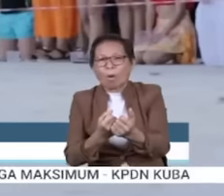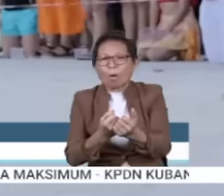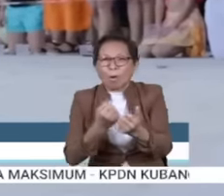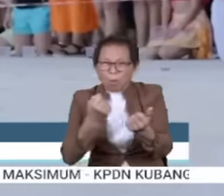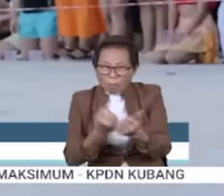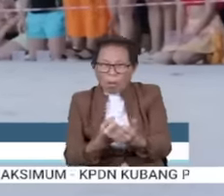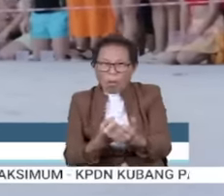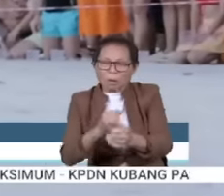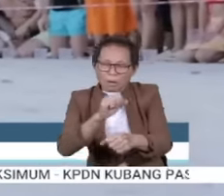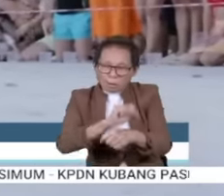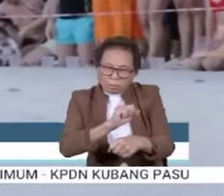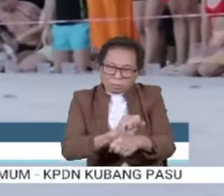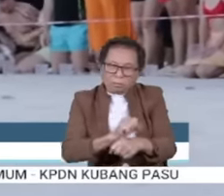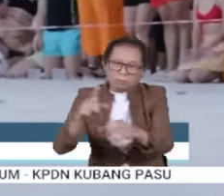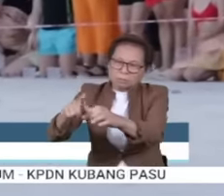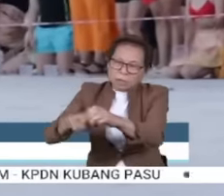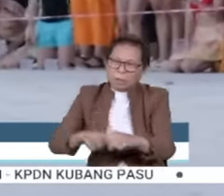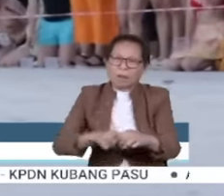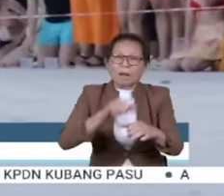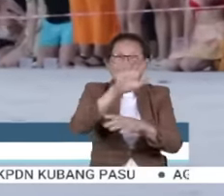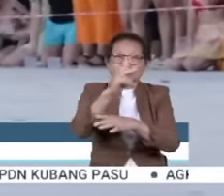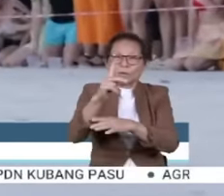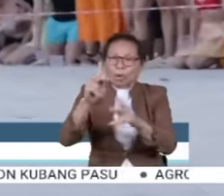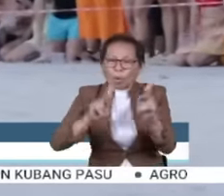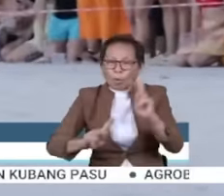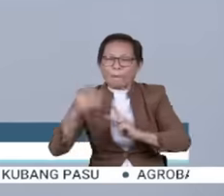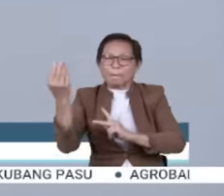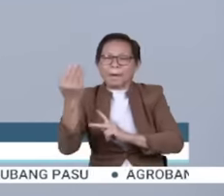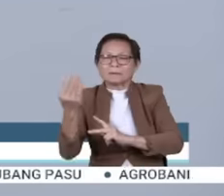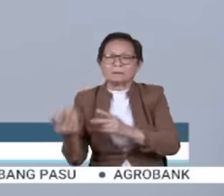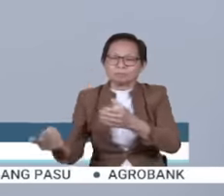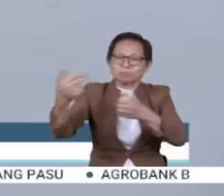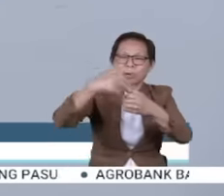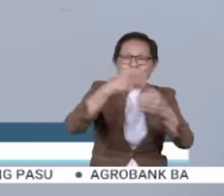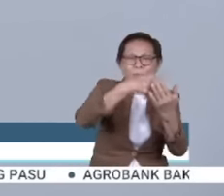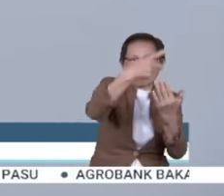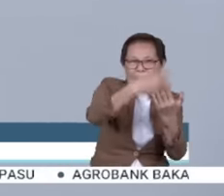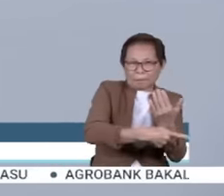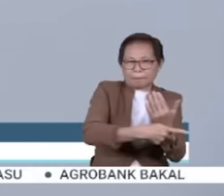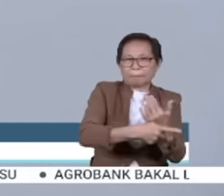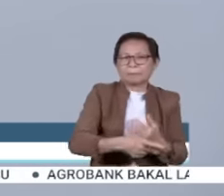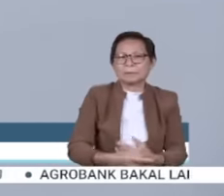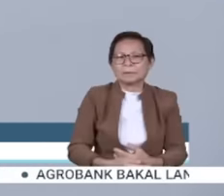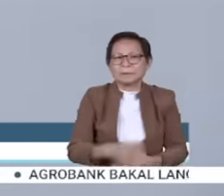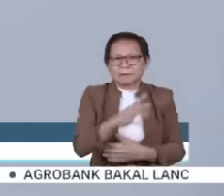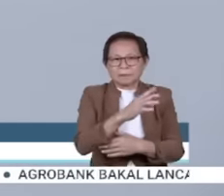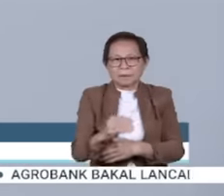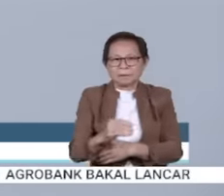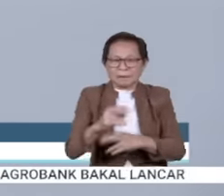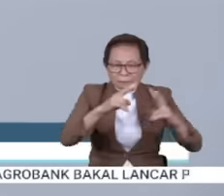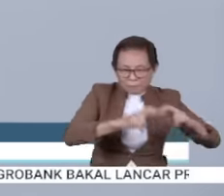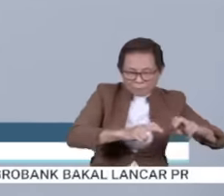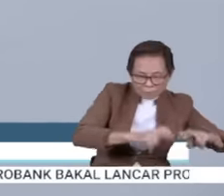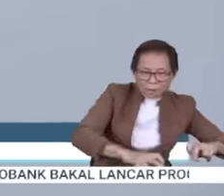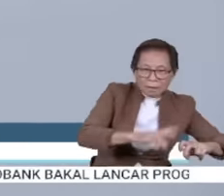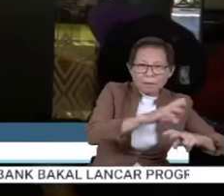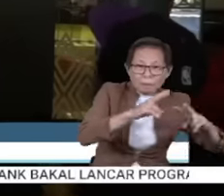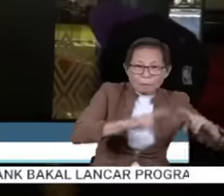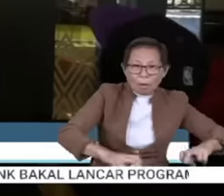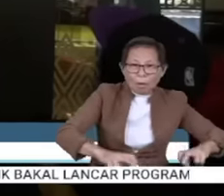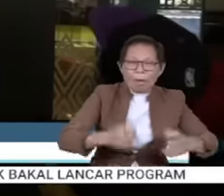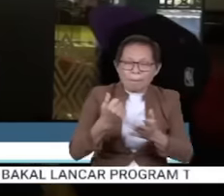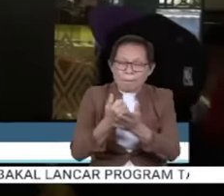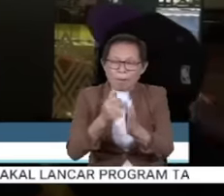ia menarik minat lebih 5000 orang awam mitai program tersebut mereka lihat kajian dan penyelidikan